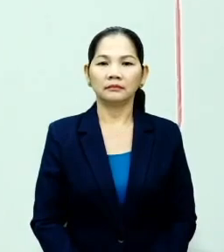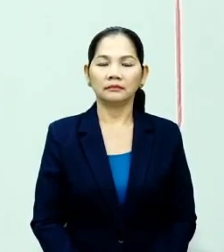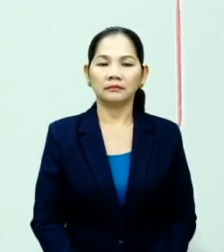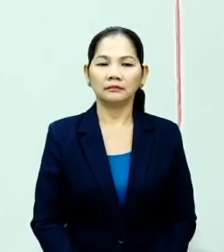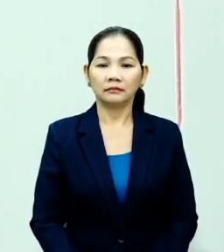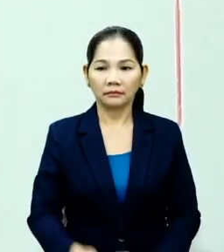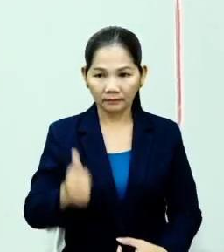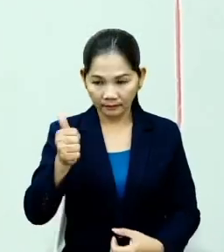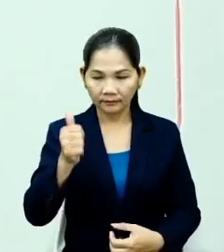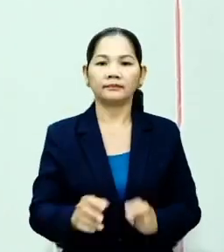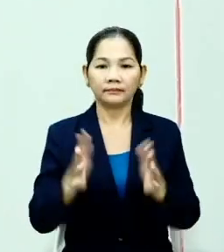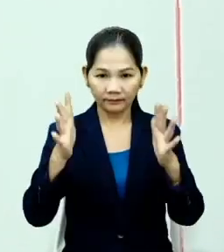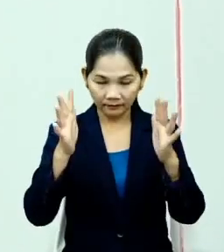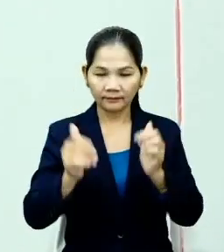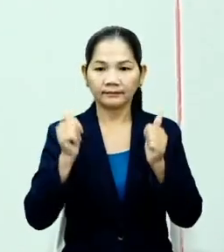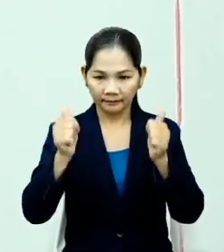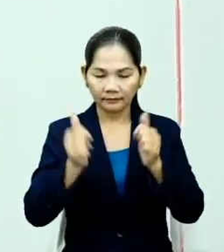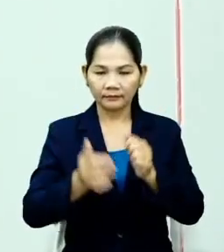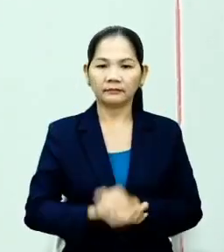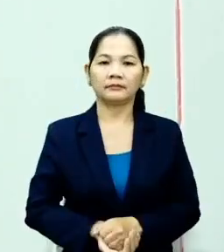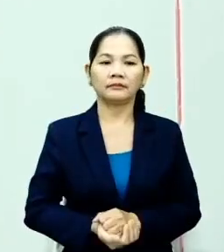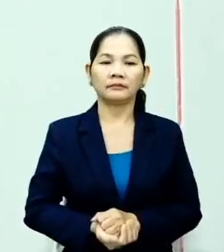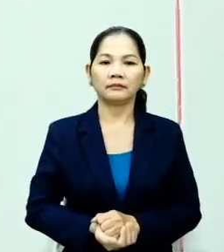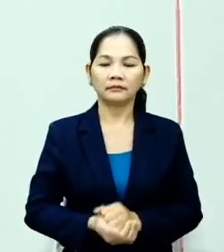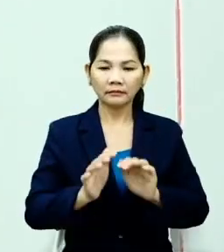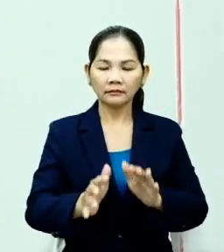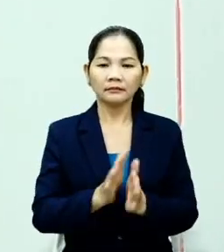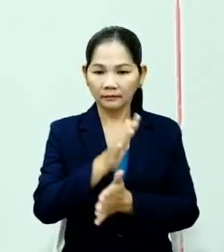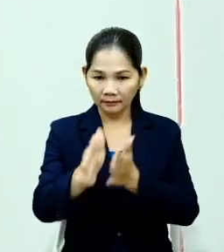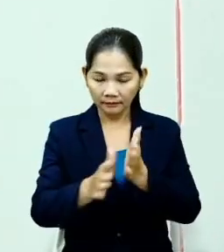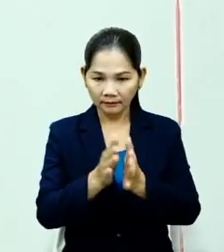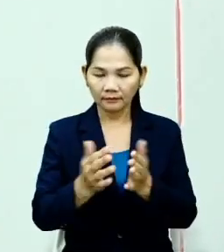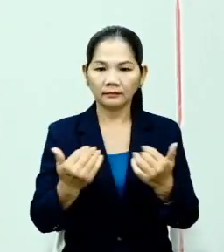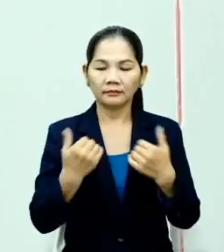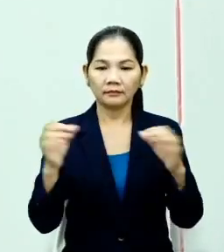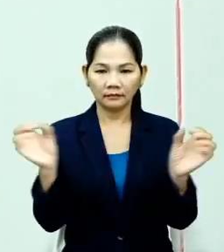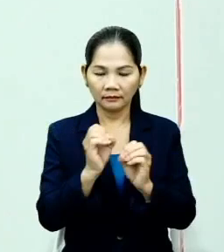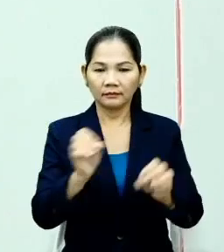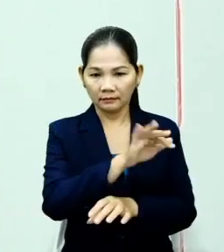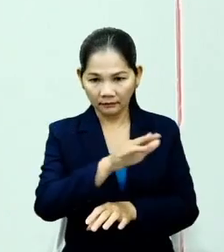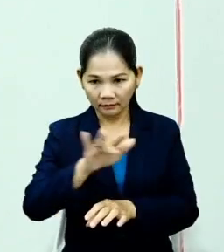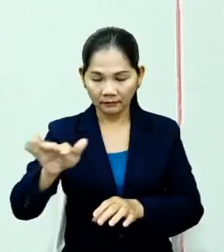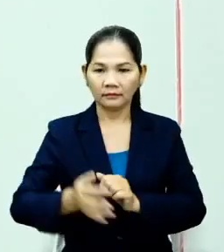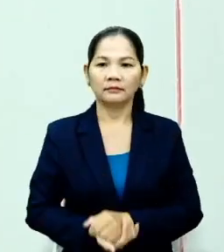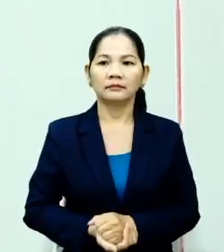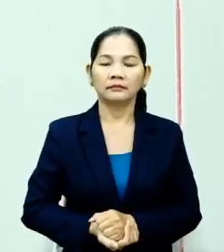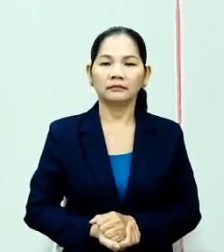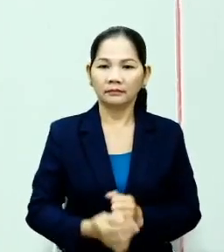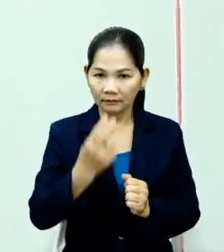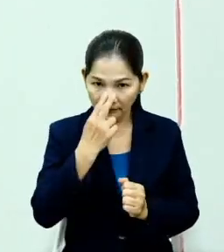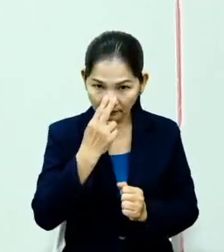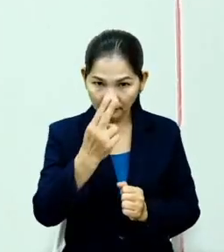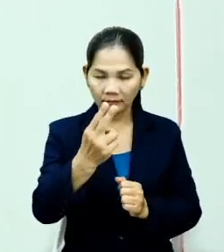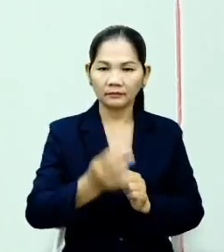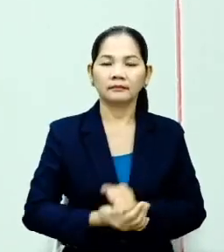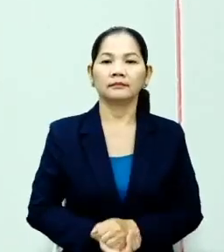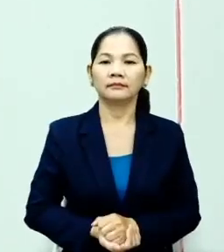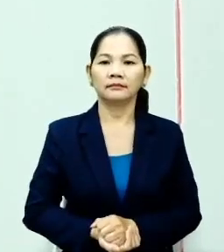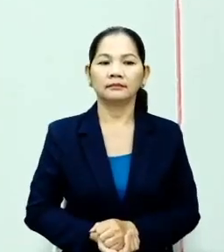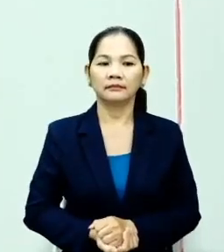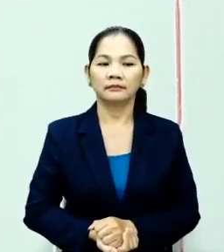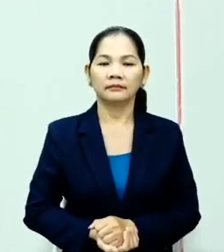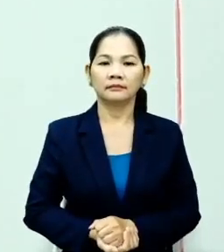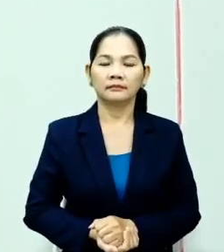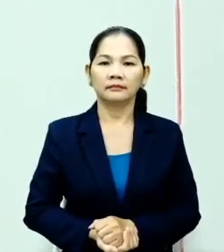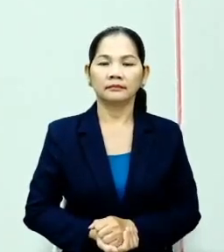trái là nè con là nè chả lẽ nhạc rung nâng an đau ấy mình xăm bạc cọp nó có chả lẽ con chạm sẽ đam tặng ạc nè